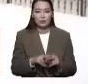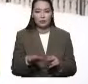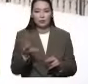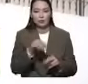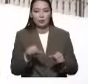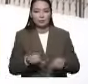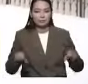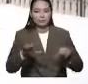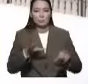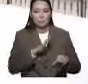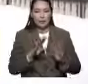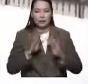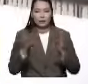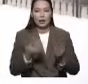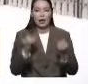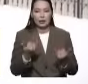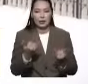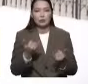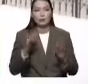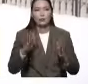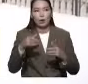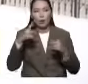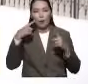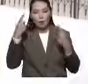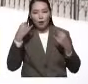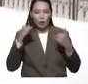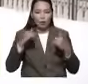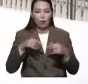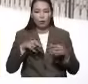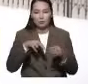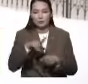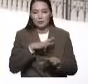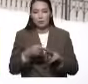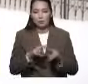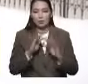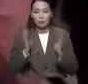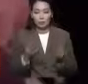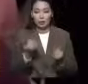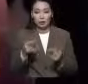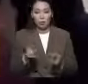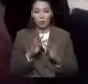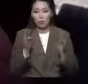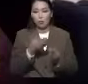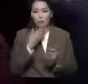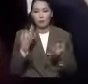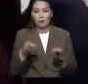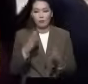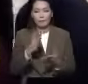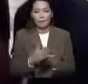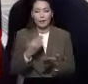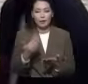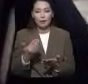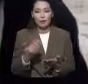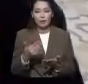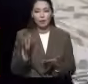қоятынды. А қазір даже общий қоршау бар, сол жетеді. Даже қоршаудың да керек жоқ. Өлім бардың малын